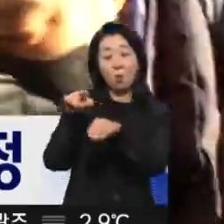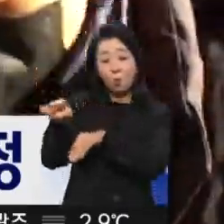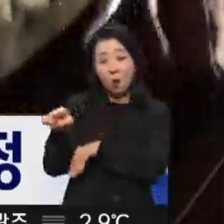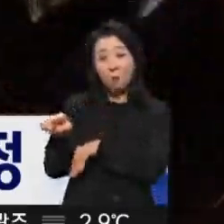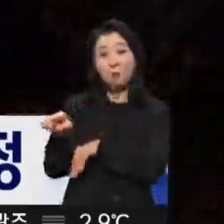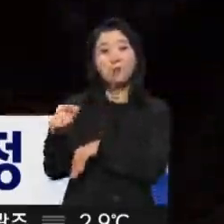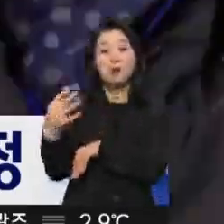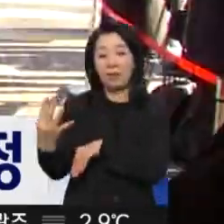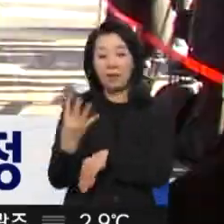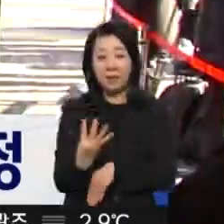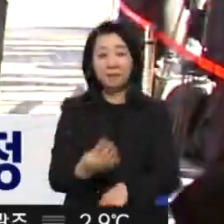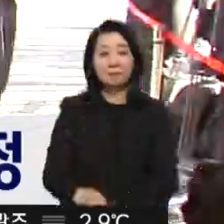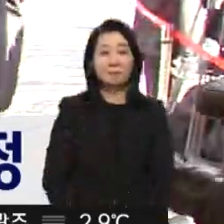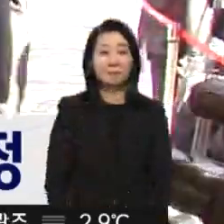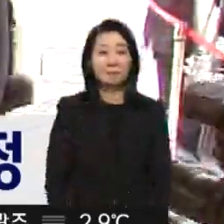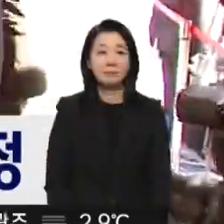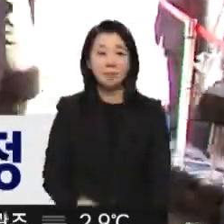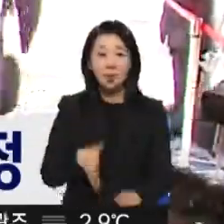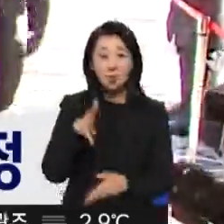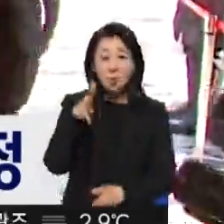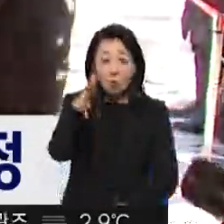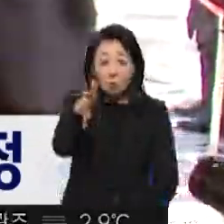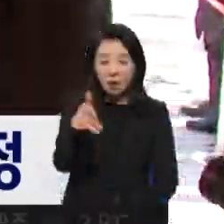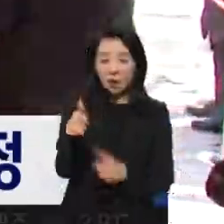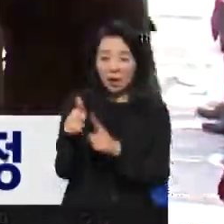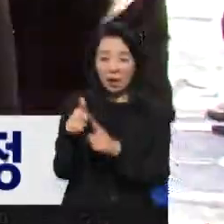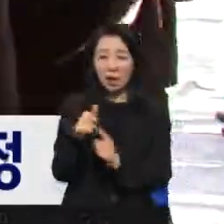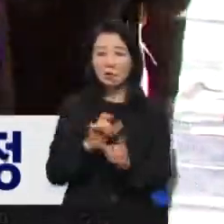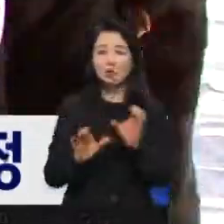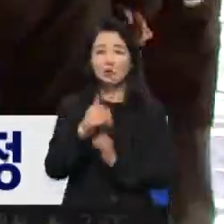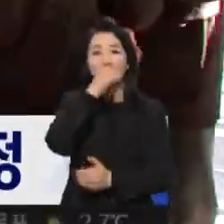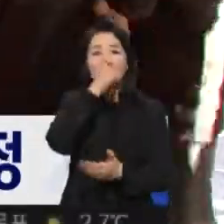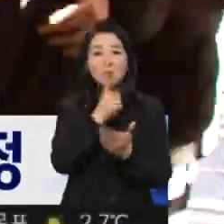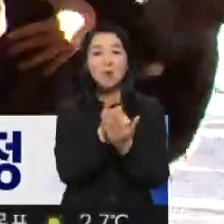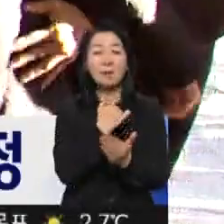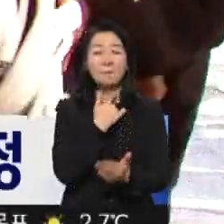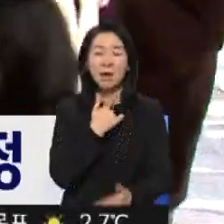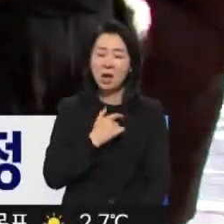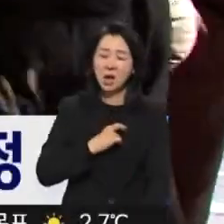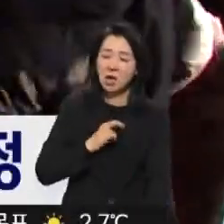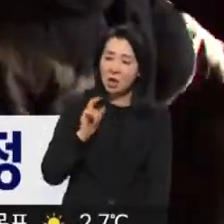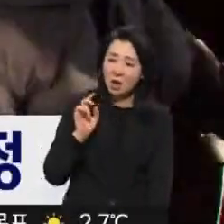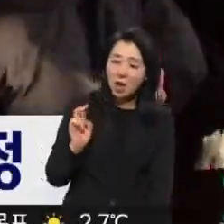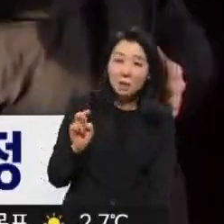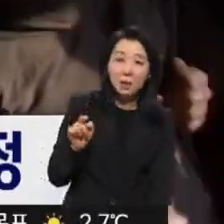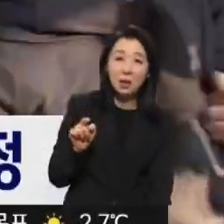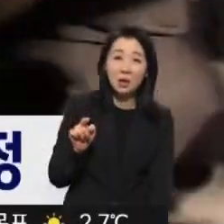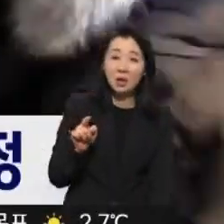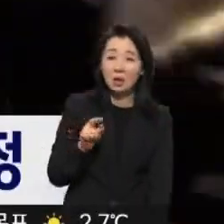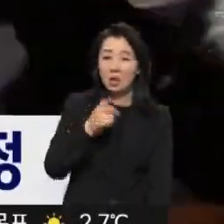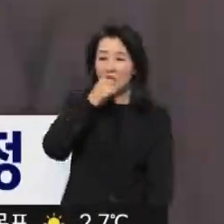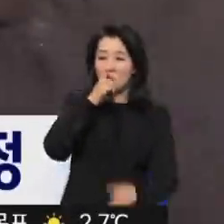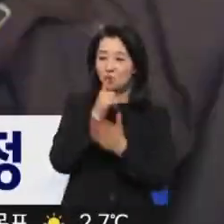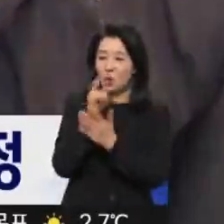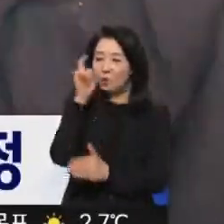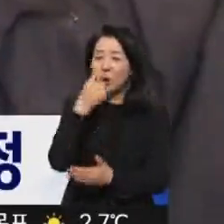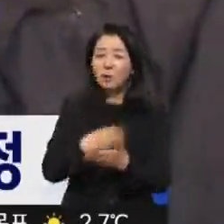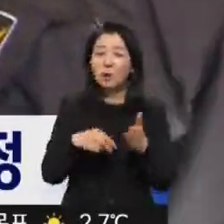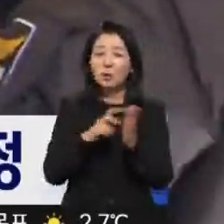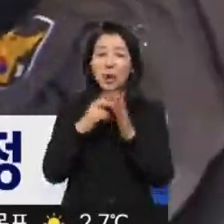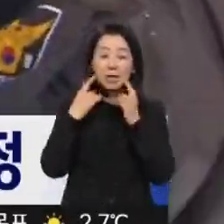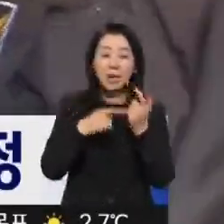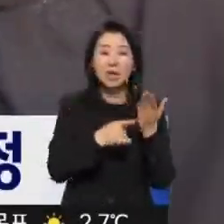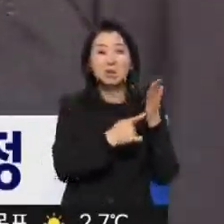4명 참석합니다. 전문가들은 이 피의자의 추가 범죄 가능성이 점쳐지는 만큼 여죄를 추적하기 위해선